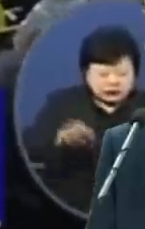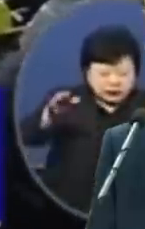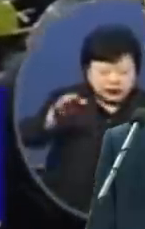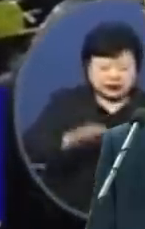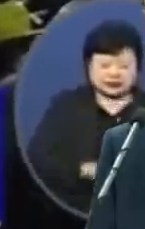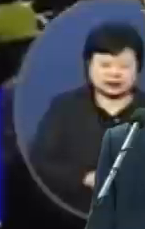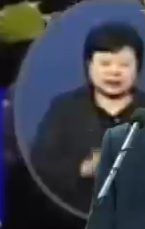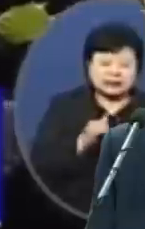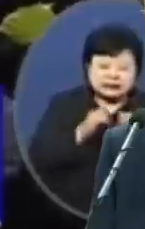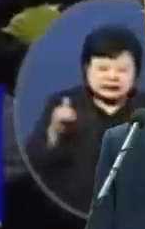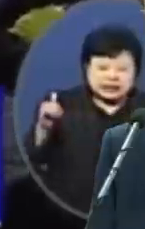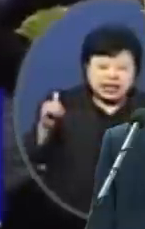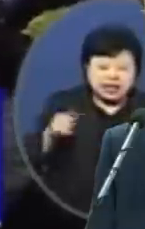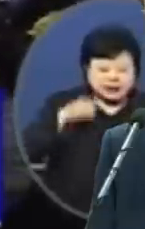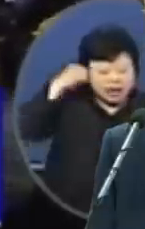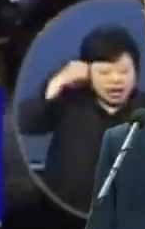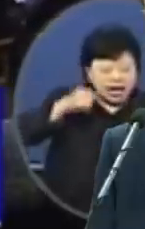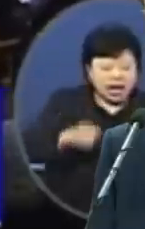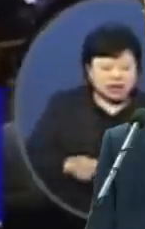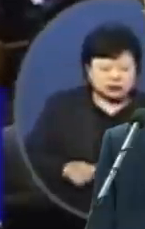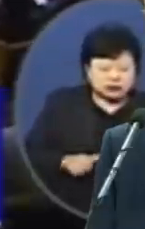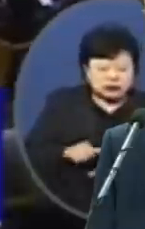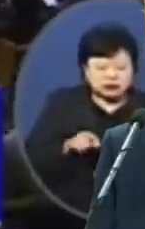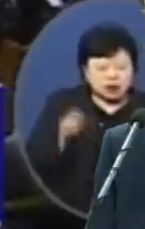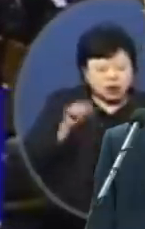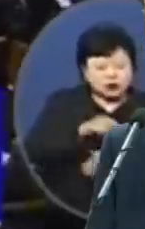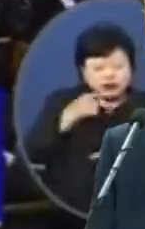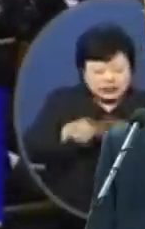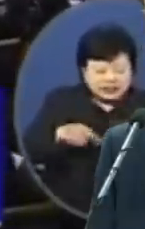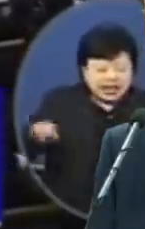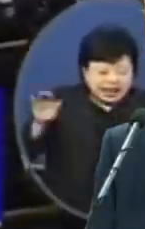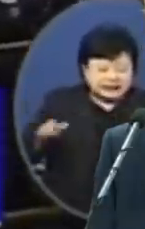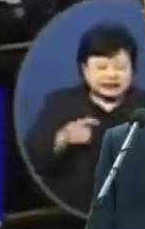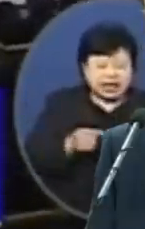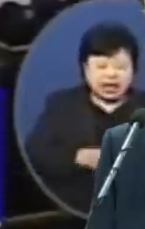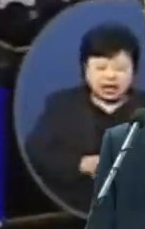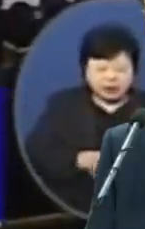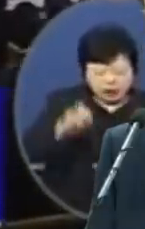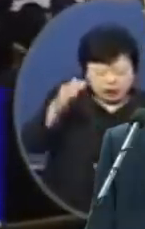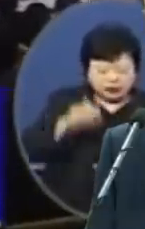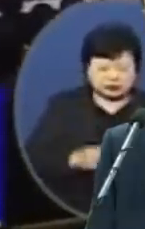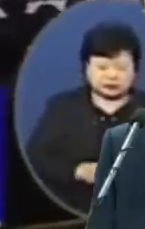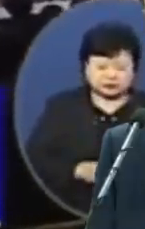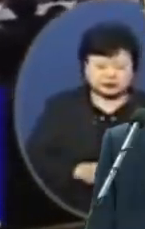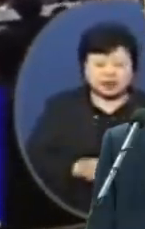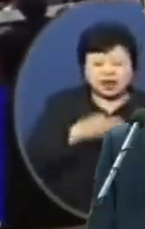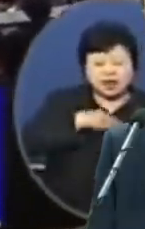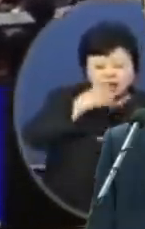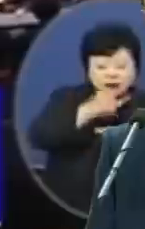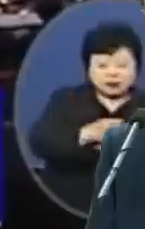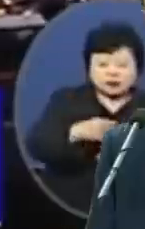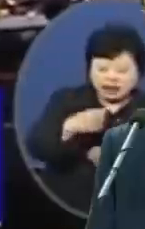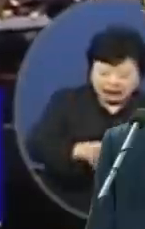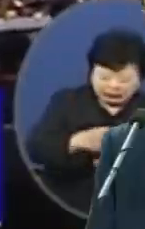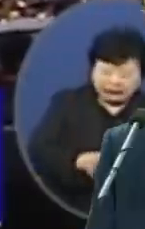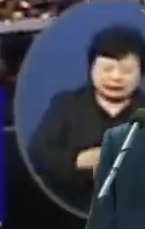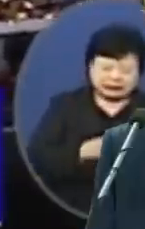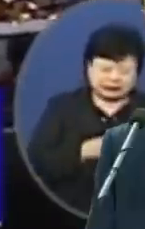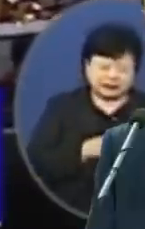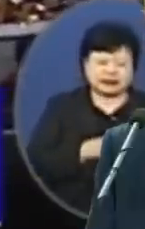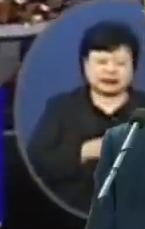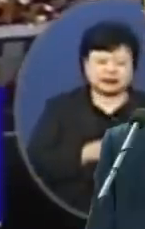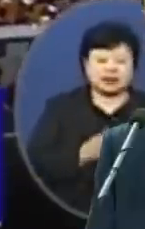쓸어버리되 사람으로부터 가축과 기는 것과 공중의 새까지 그리하려니 이는 내가 그것들을 지었음을 한탄함이라 하시니라.